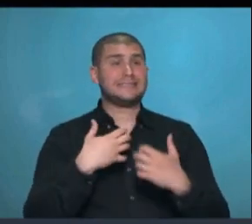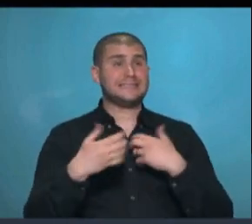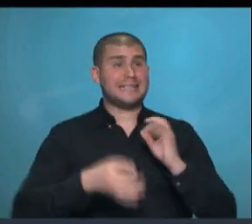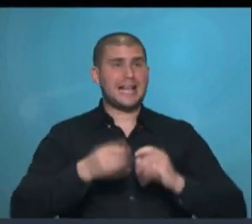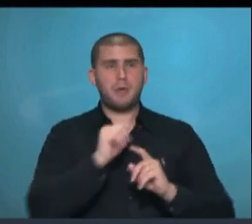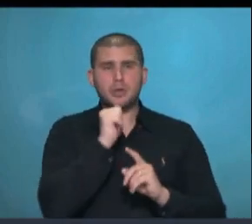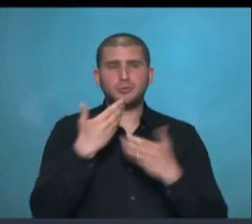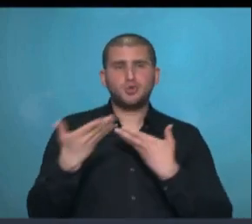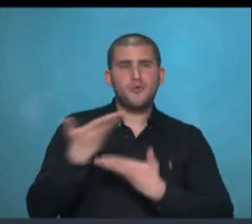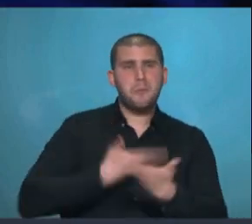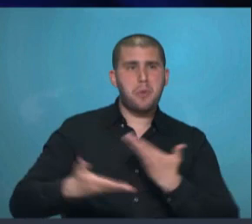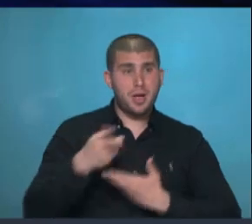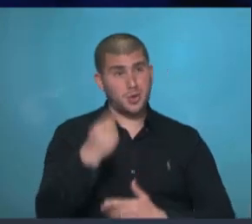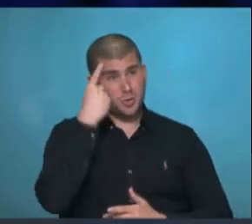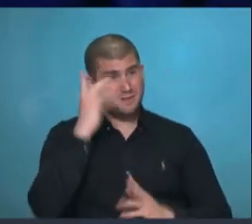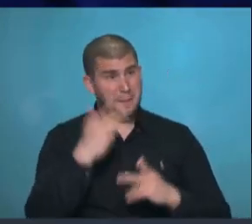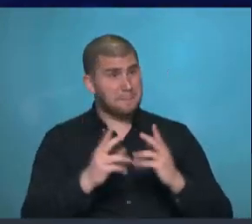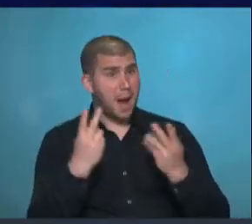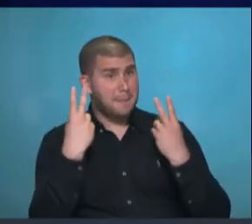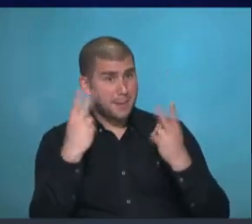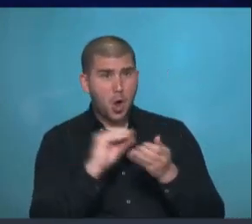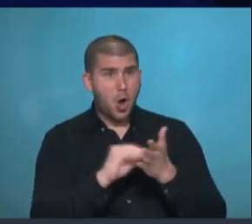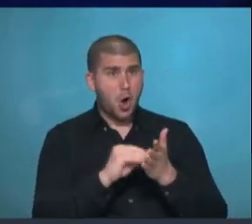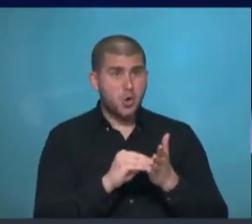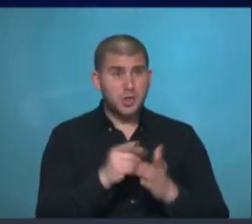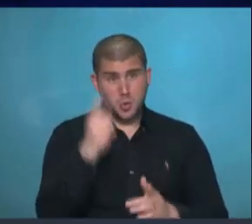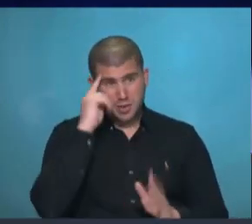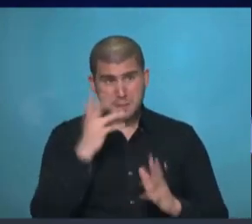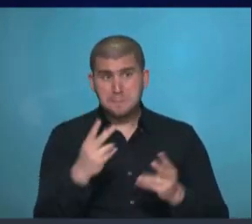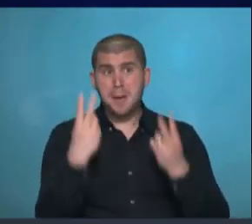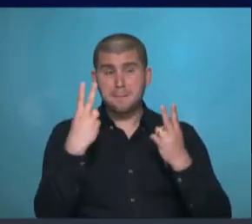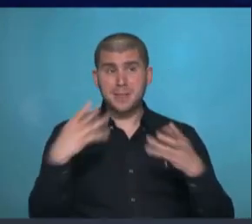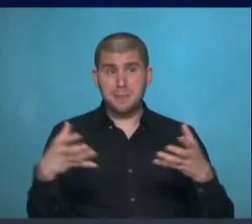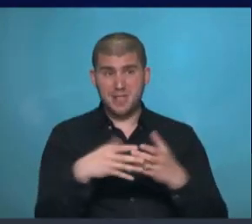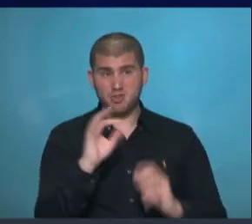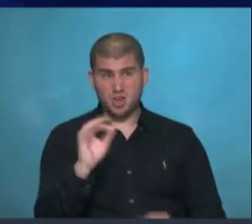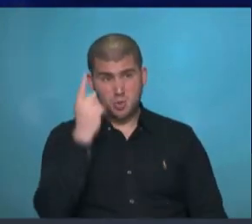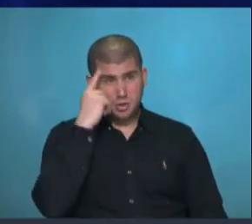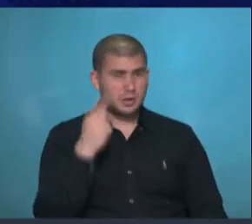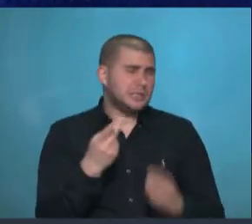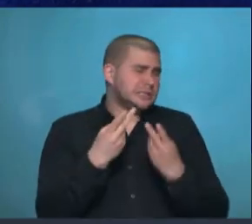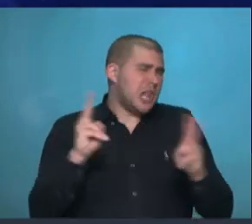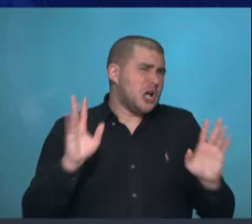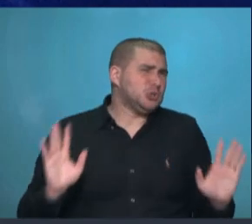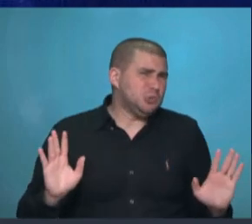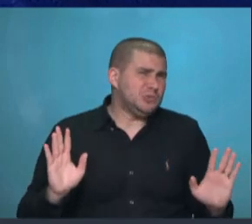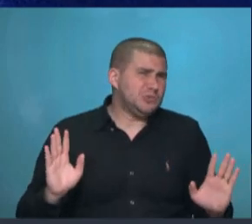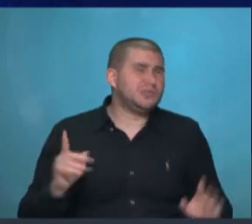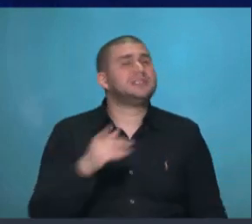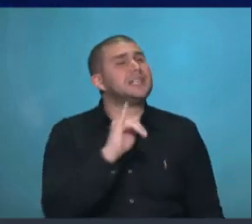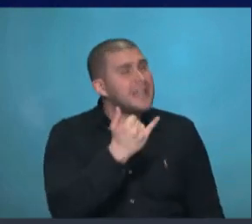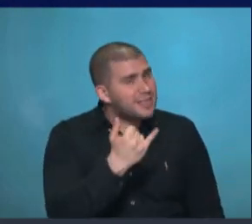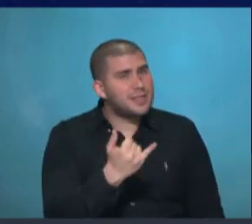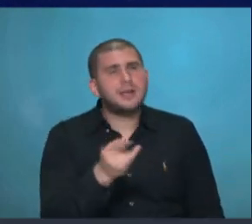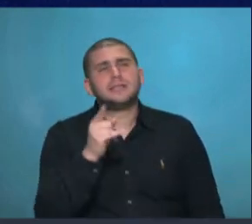משתפים פעולה. אתה כבר יודע מה המעמד או אתה לא יודע? מה? מה המעמד במפלגה אתה יודע בדיוק? זה לא משנה. זה